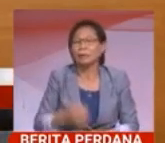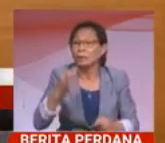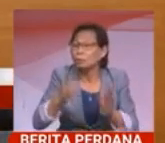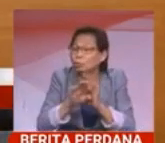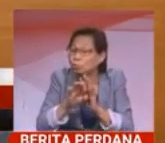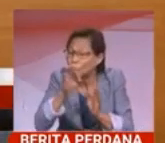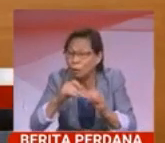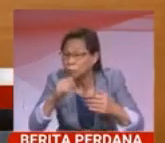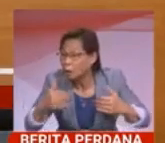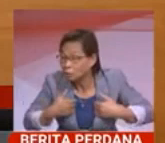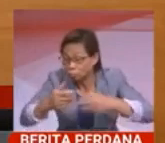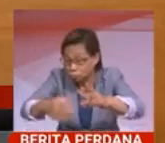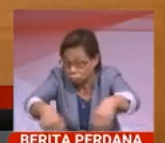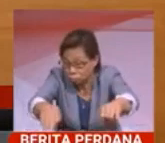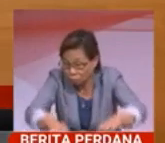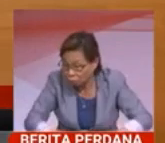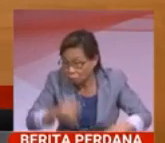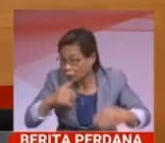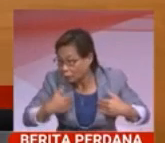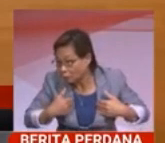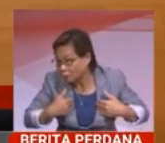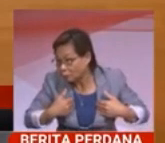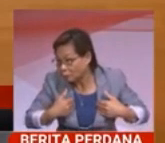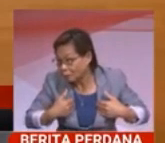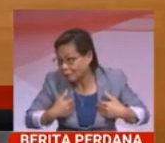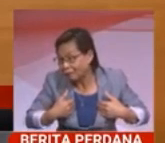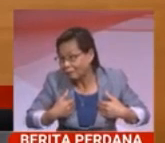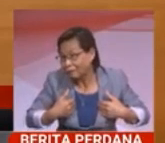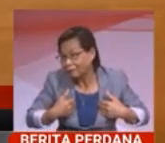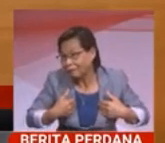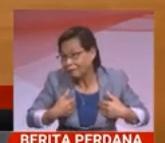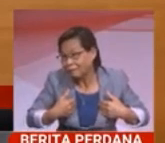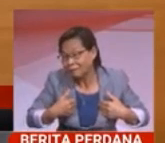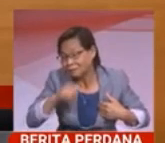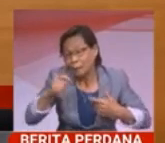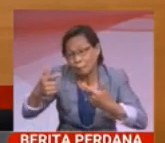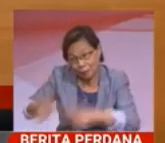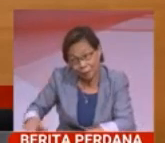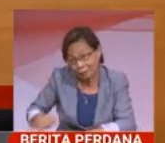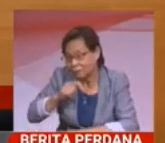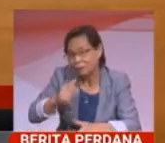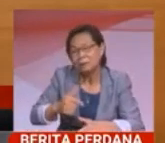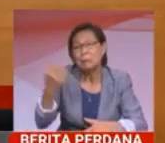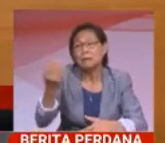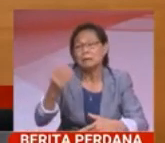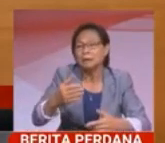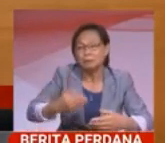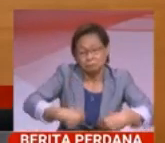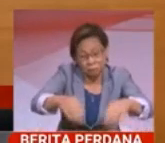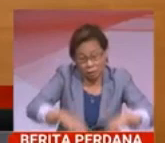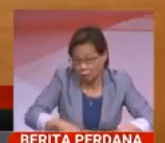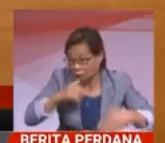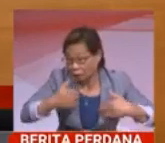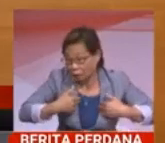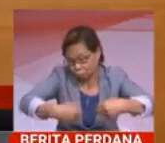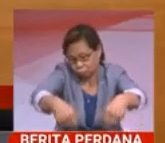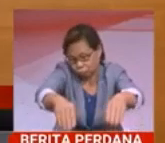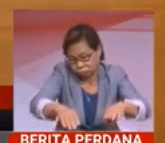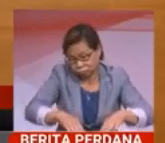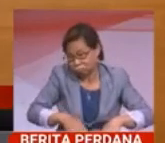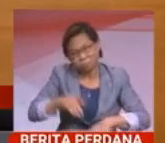ada hai sejadah tidak boleh dibenarkan masuk untuk bisma ya kita boleh